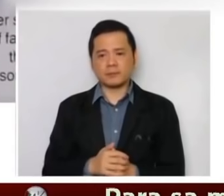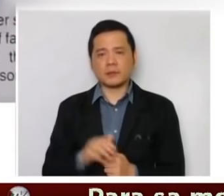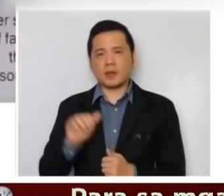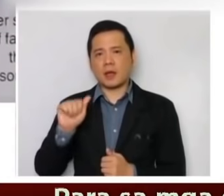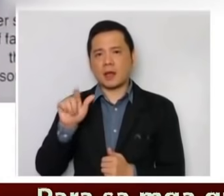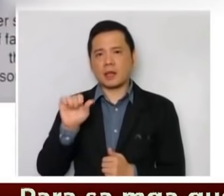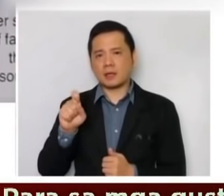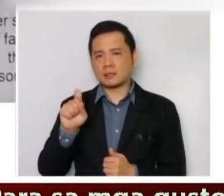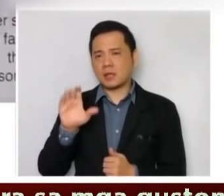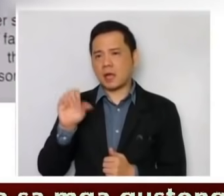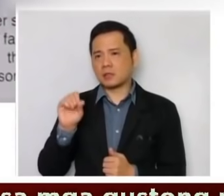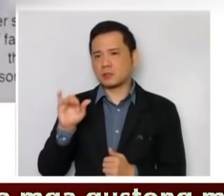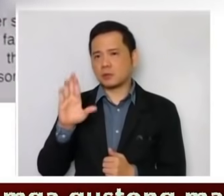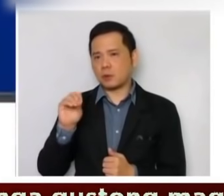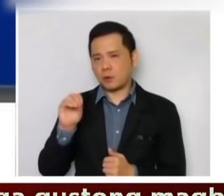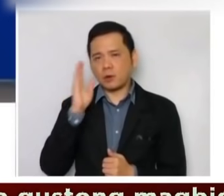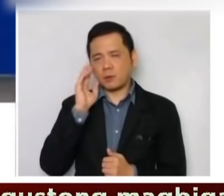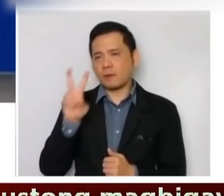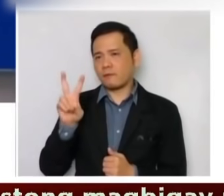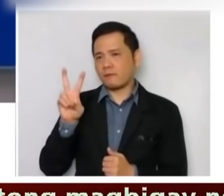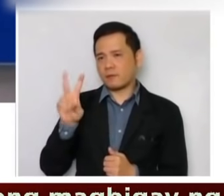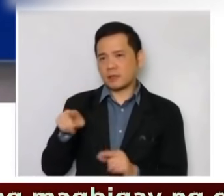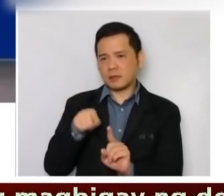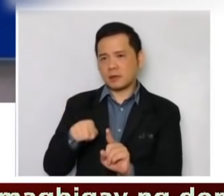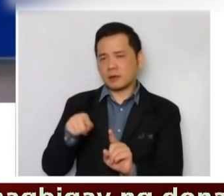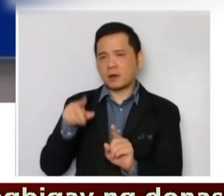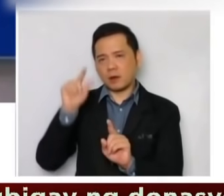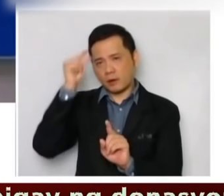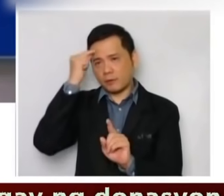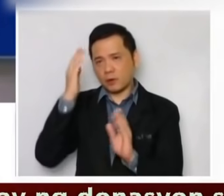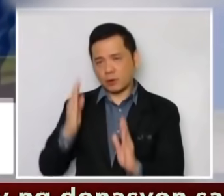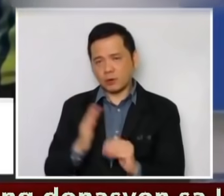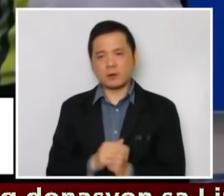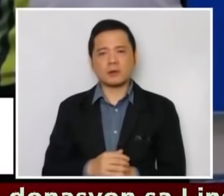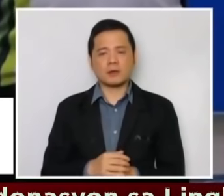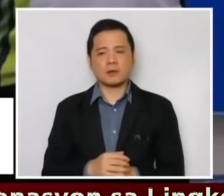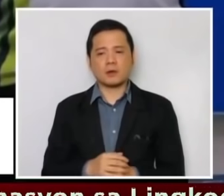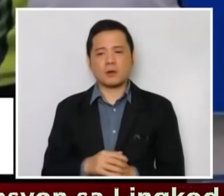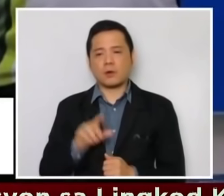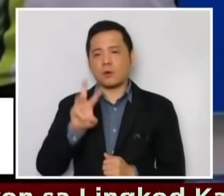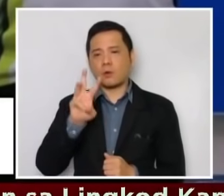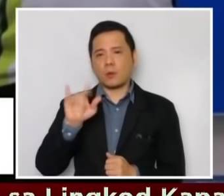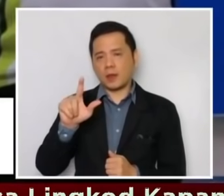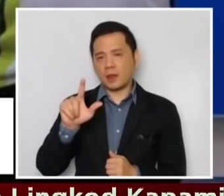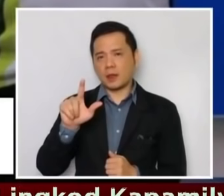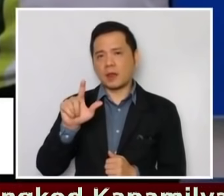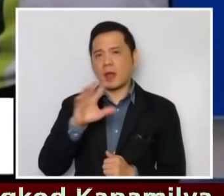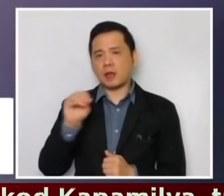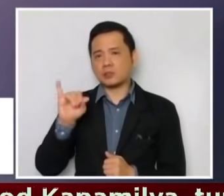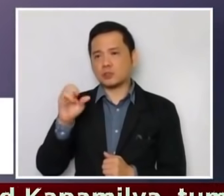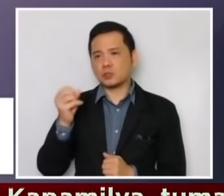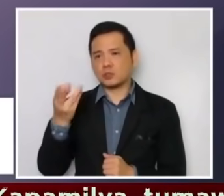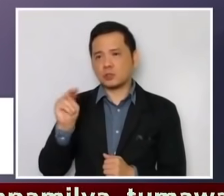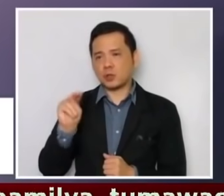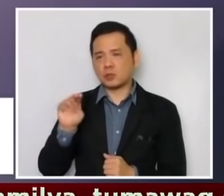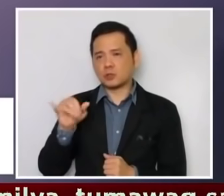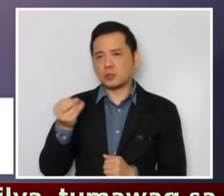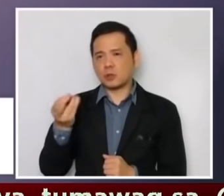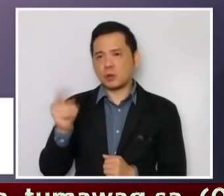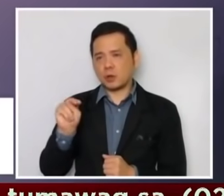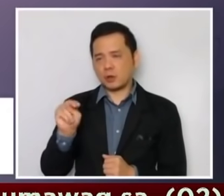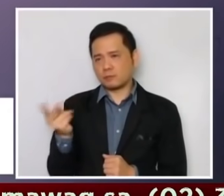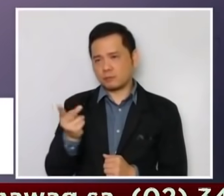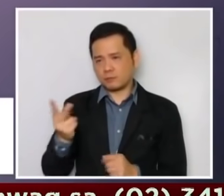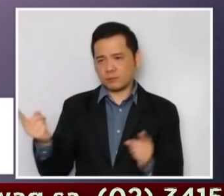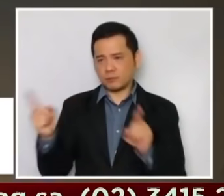Castro ay tatakbo namang vice governor. Makakatapat nila ang ticket ni Wilhelmino Alvarado C. at John John Mendoza. Naghain din ng